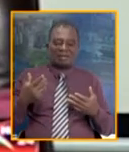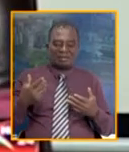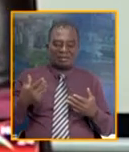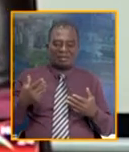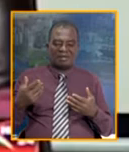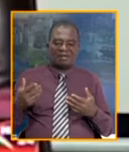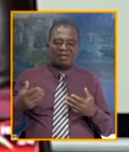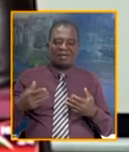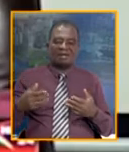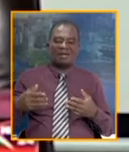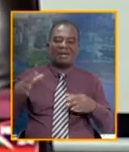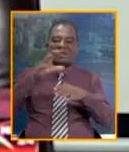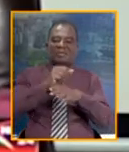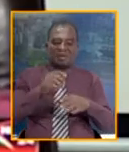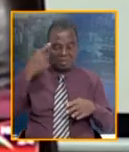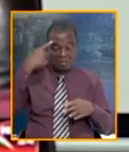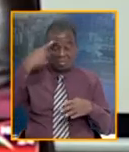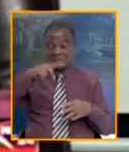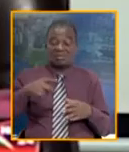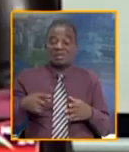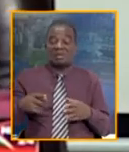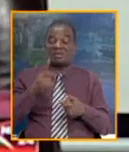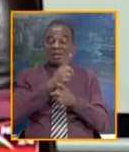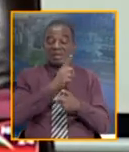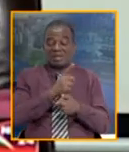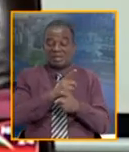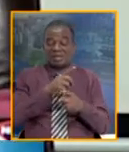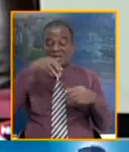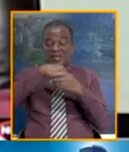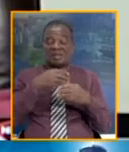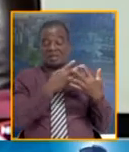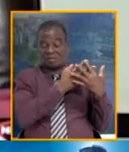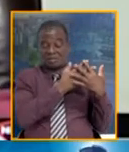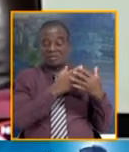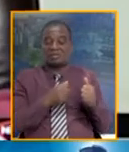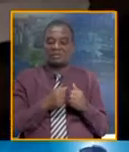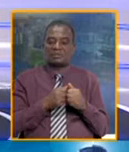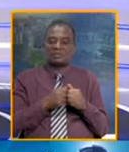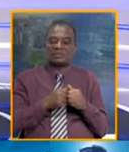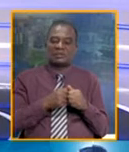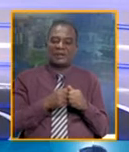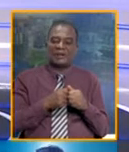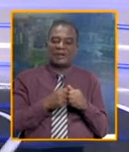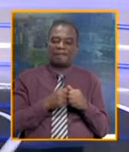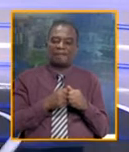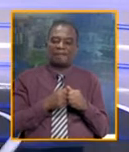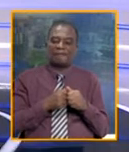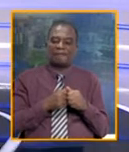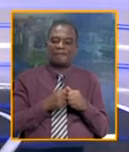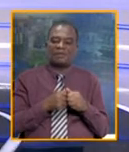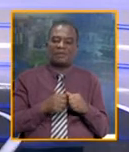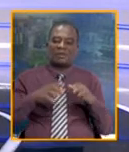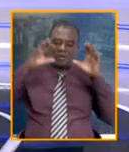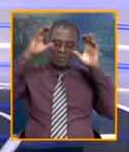tour de l'élection présidentielle remportée récemment par Mohamed Bazoum. Enfin, l'opposant